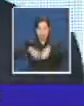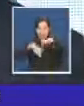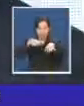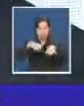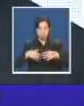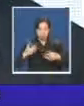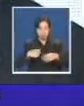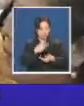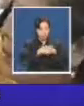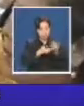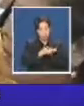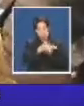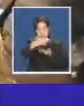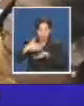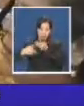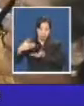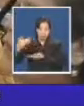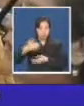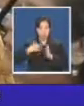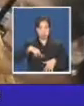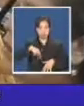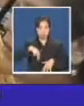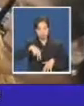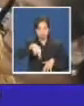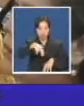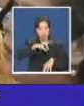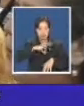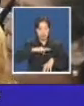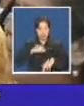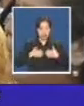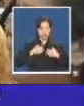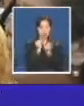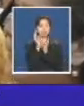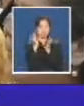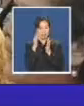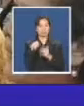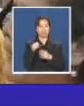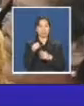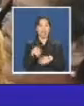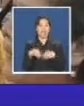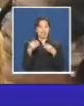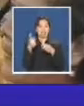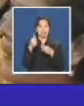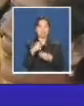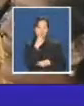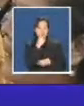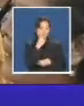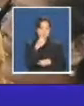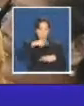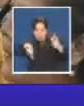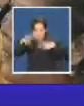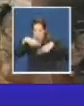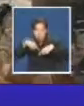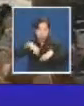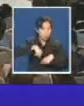มาในบริเวณต่างๆเหล่านั้นแต่ได้มีการสำรวจแล้วนะครับแล้วก็เห็นว่าน่าจะสามารถดำเนินการเพิ่มจุดผ่อนผันๆแล้วก็จะทำให้